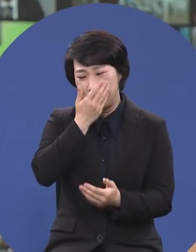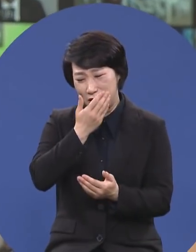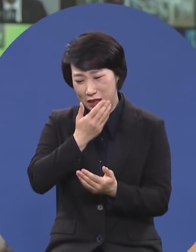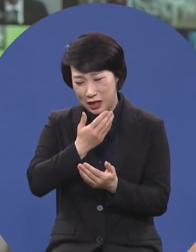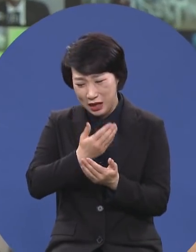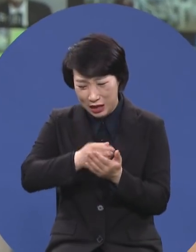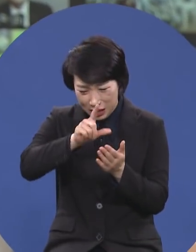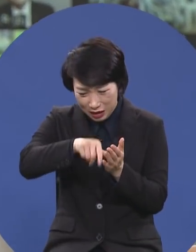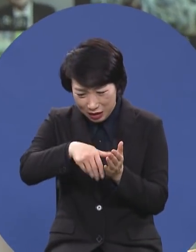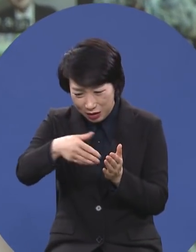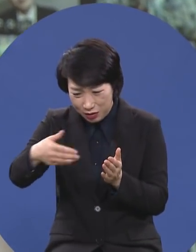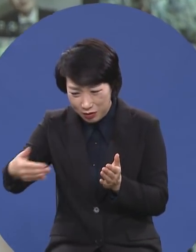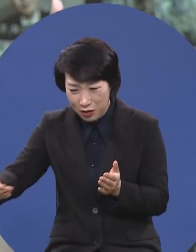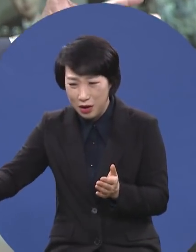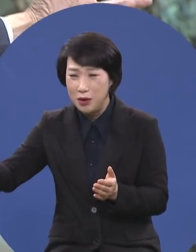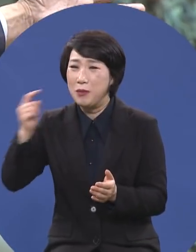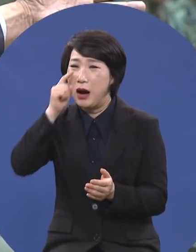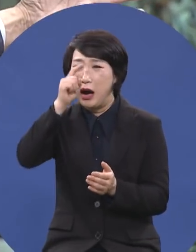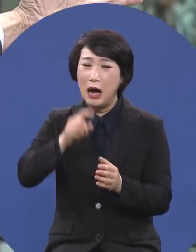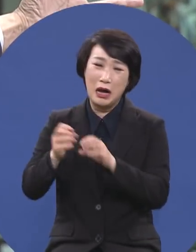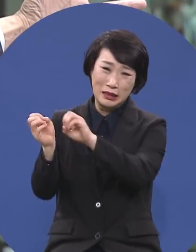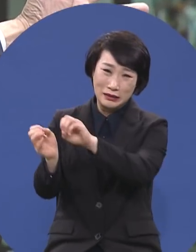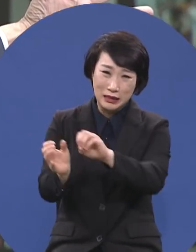귀한 세월